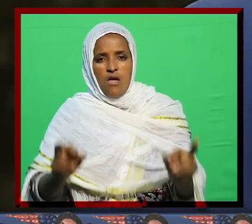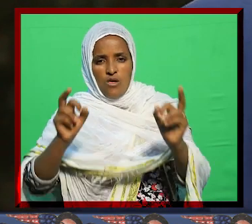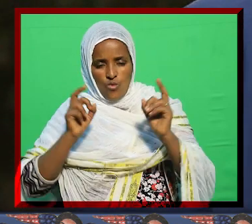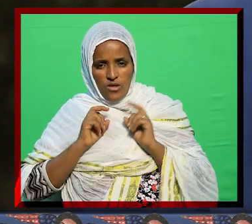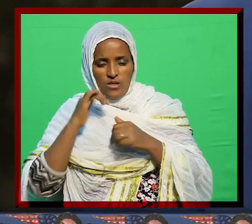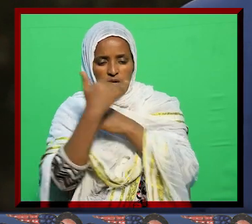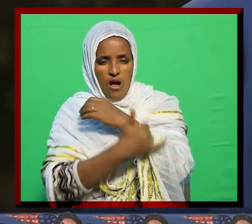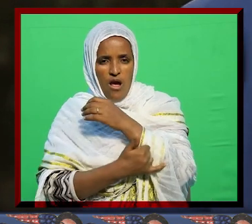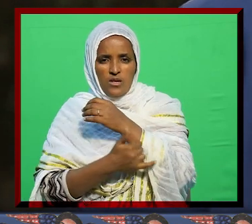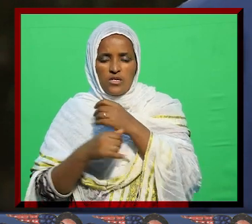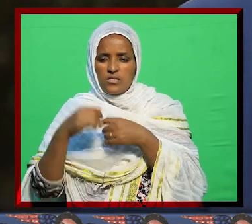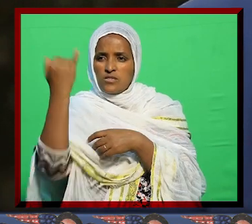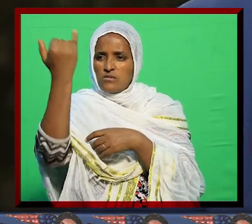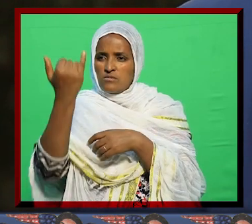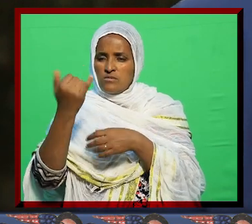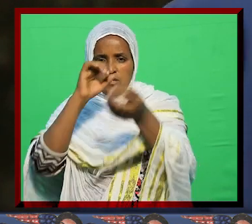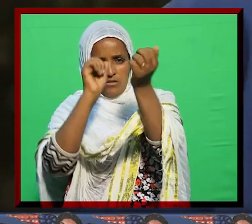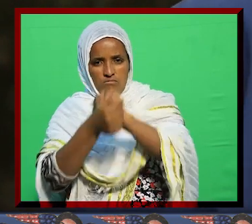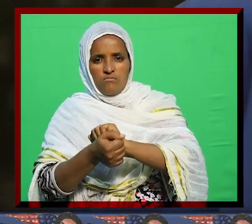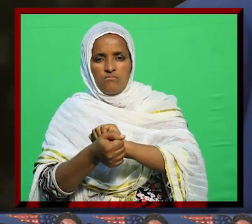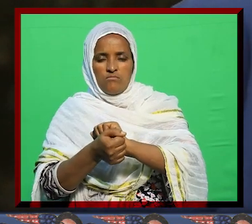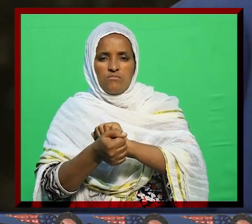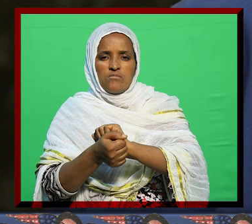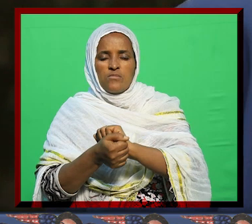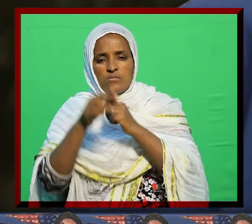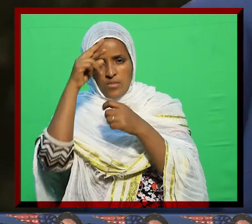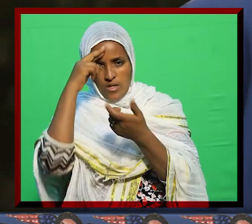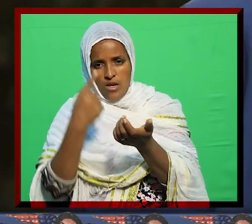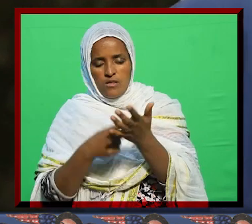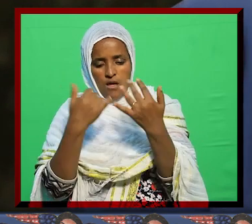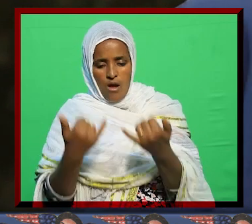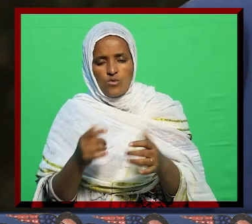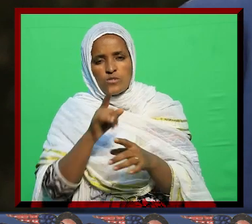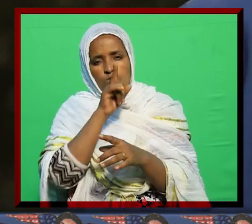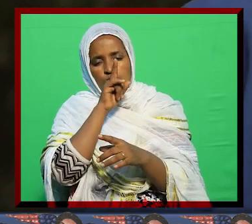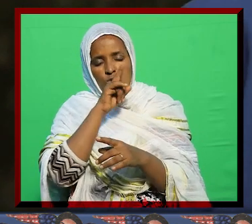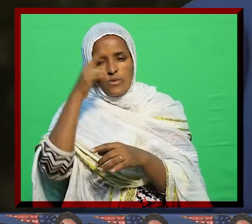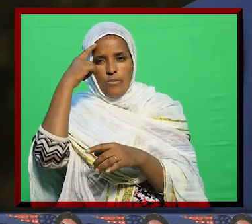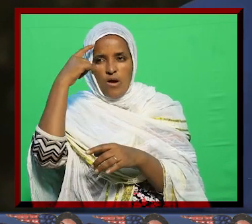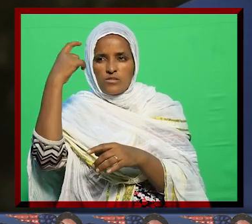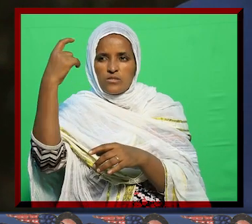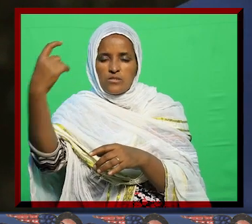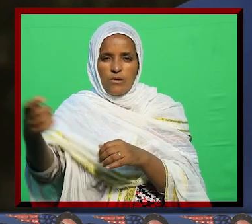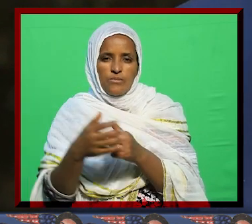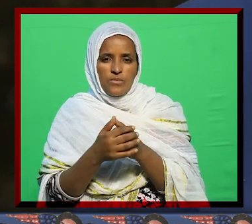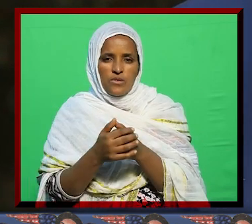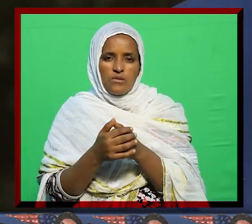የቅድስና ህይወት የአገርን ገጽታ ስለሚቀይር ስለሚለውጥ አሁን ዝም ብለን